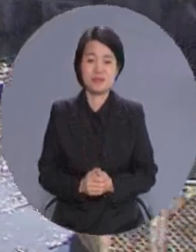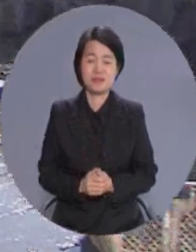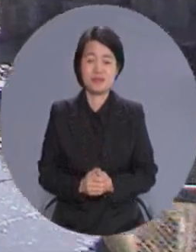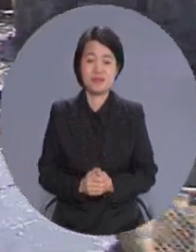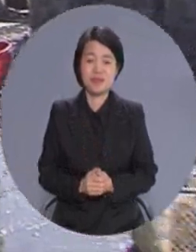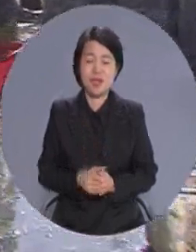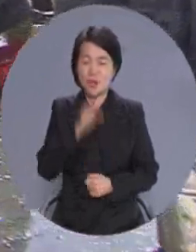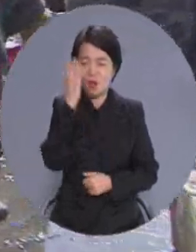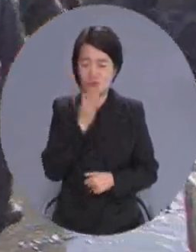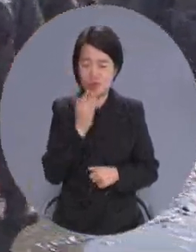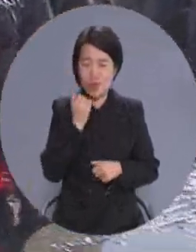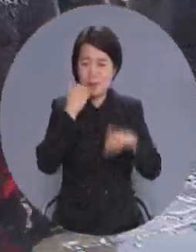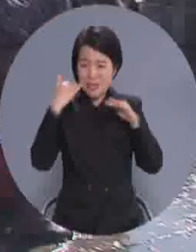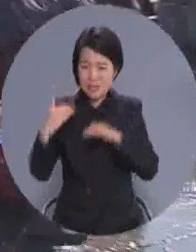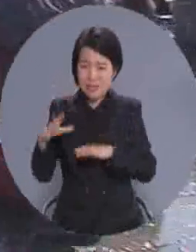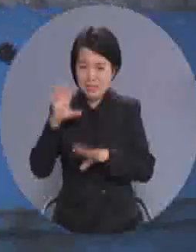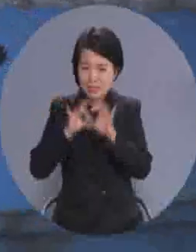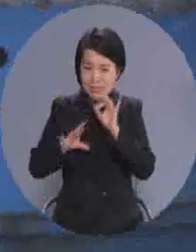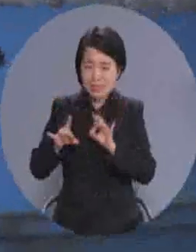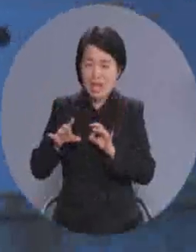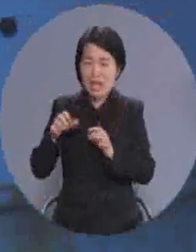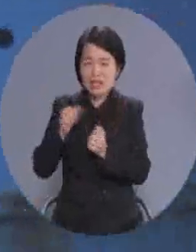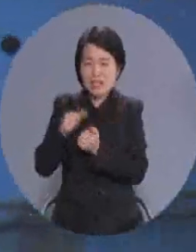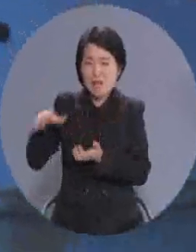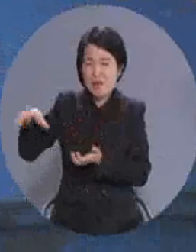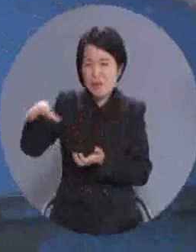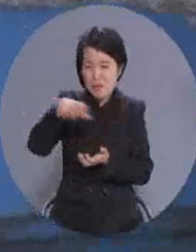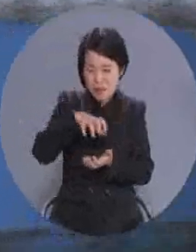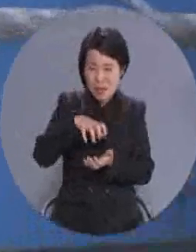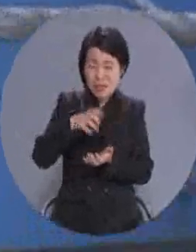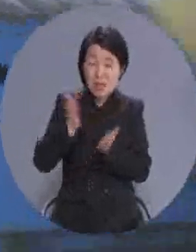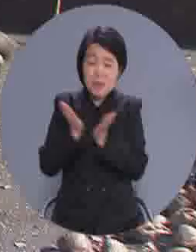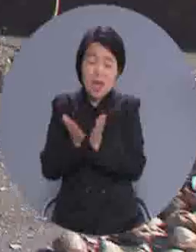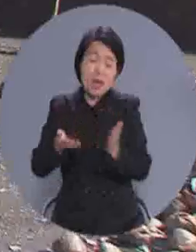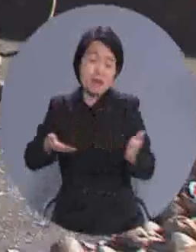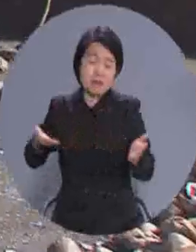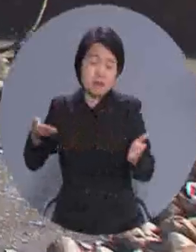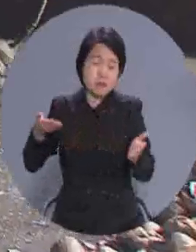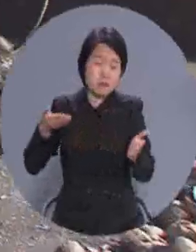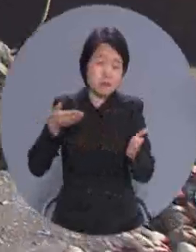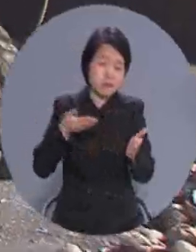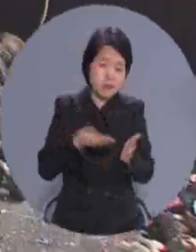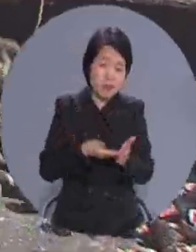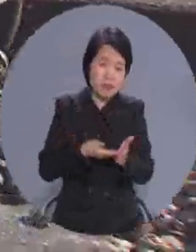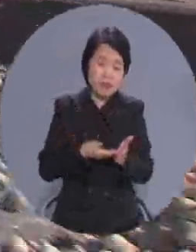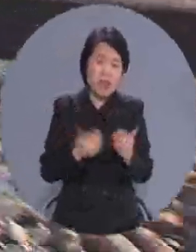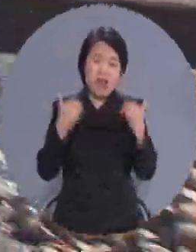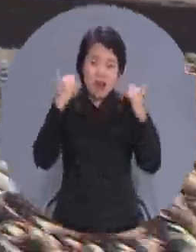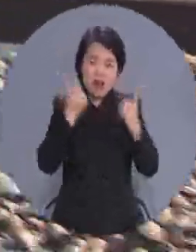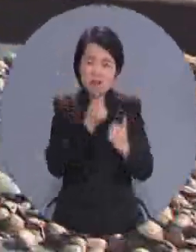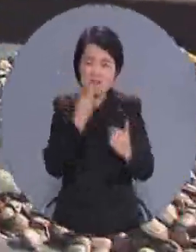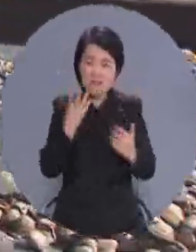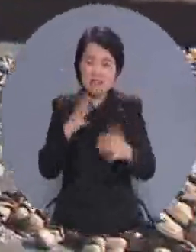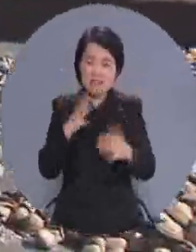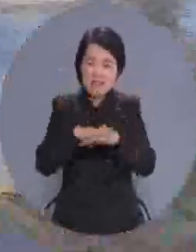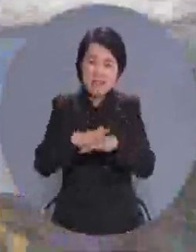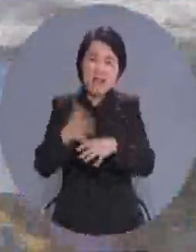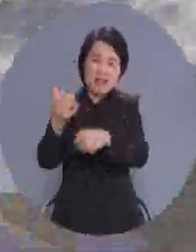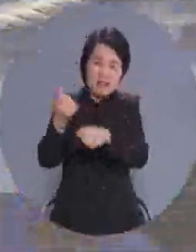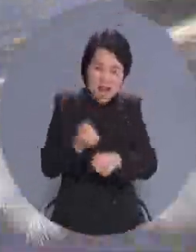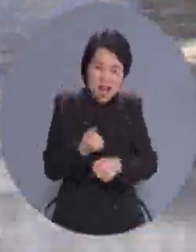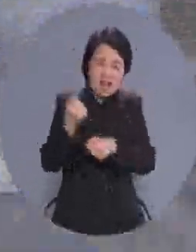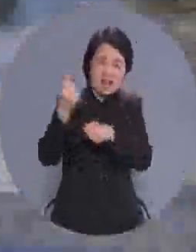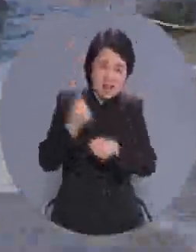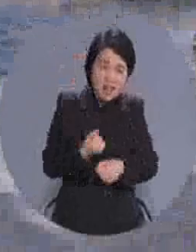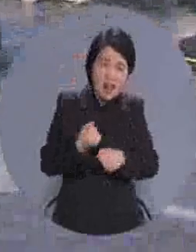가망만 뻘밭에서 새조개를 갓 채취한 어선이 작업장에 도착합니다. 성인 여러 명이 그물망을 있는 힘껏